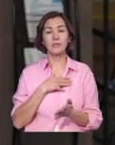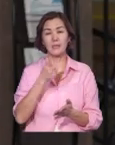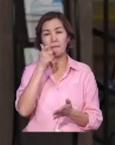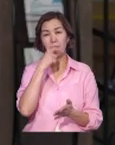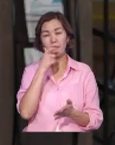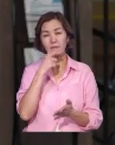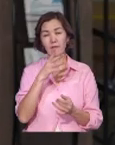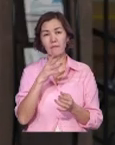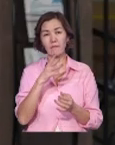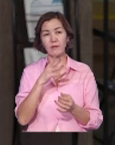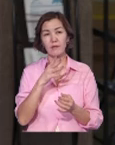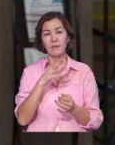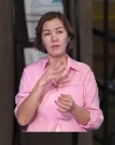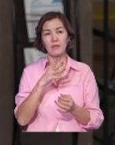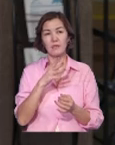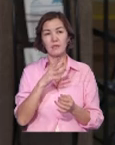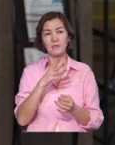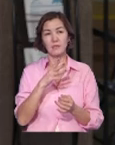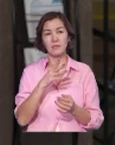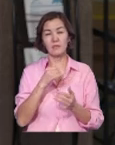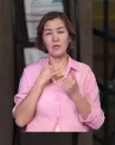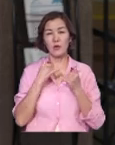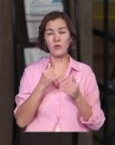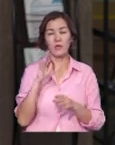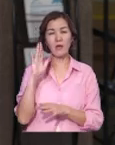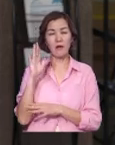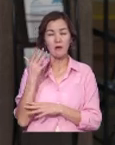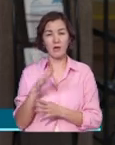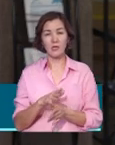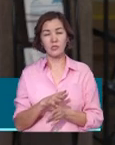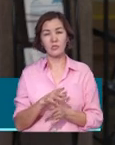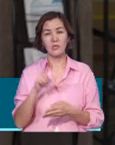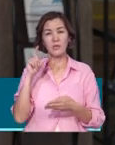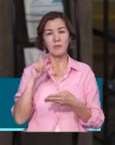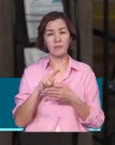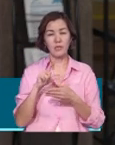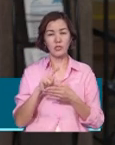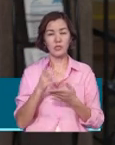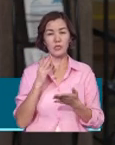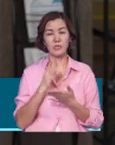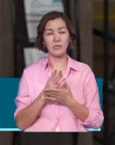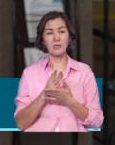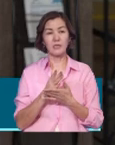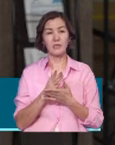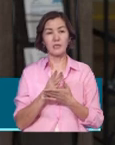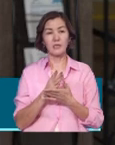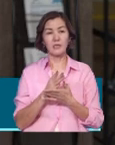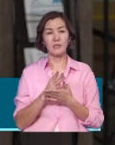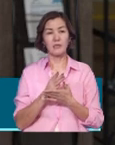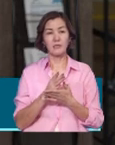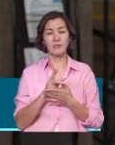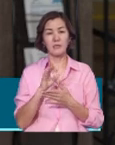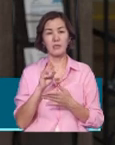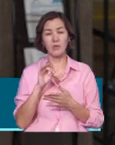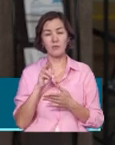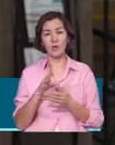ауданында орналасқан Әулиеағаш нысаны, Жаркент мешіті, сонымен қатар мына біздің Кербұлақ ауданында